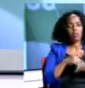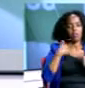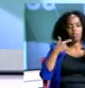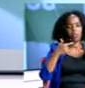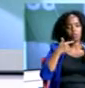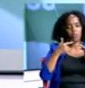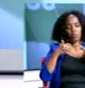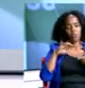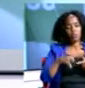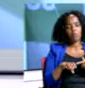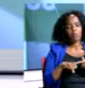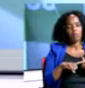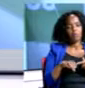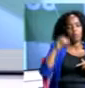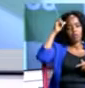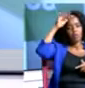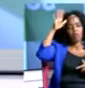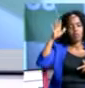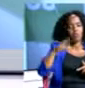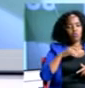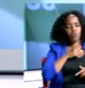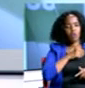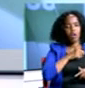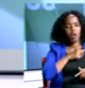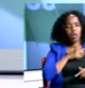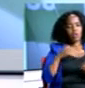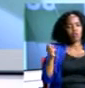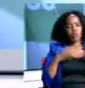itu. Namni so that rifatu